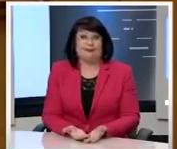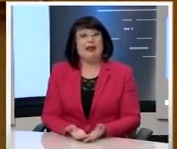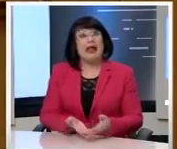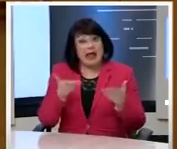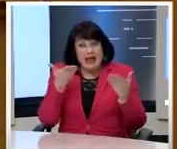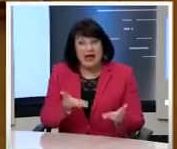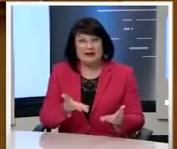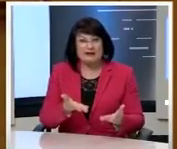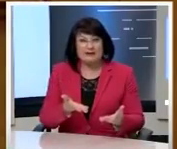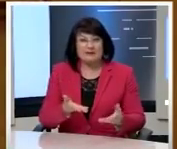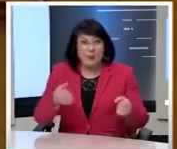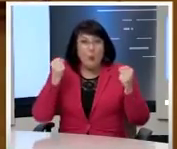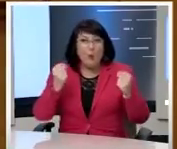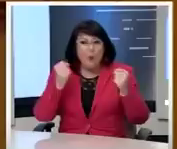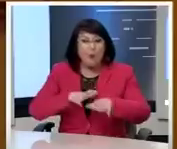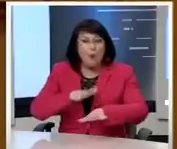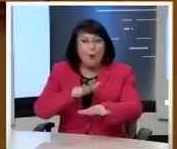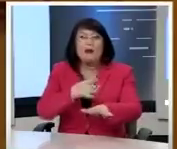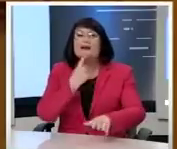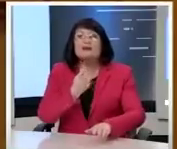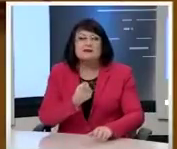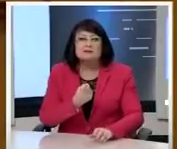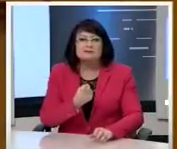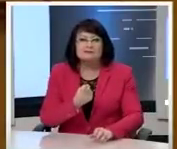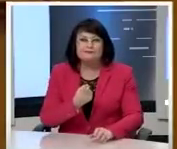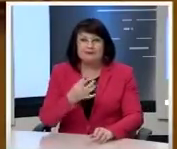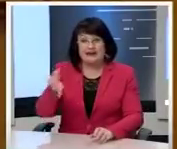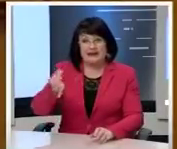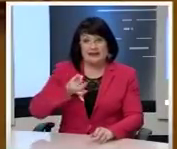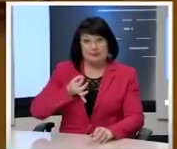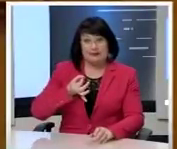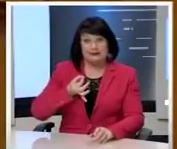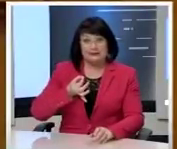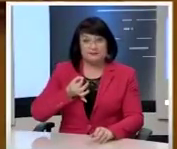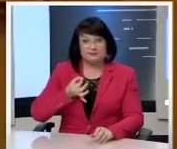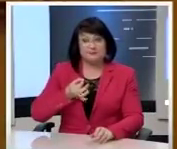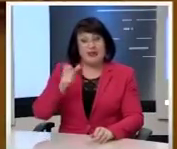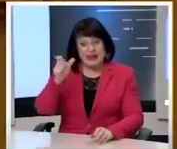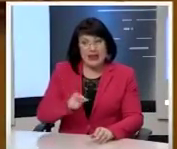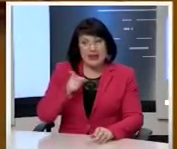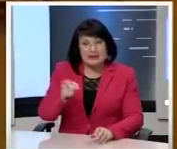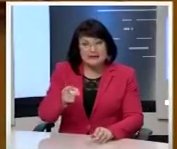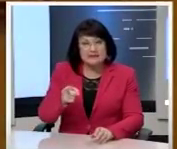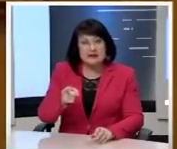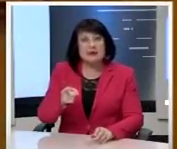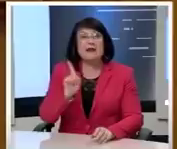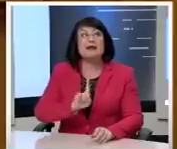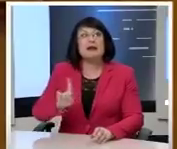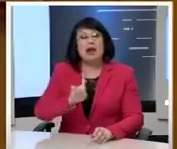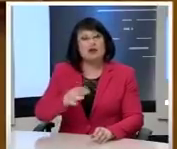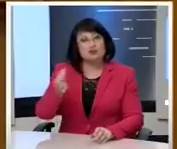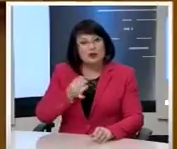Αυτοί οι οποίοι διαδηλώνουν, τους οποίους επικαλείστε εδώ και εσείς και ο κύριος